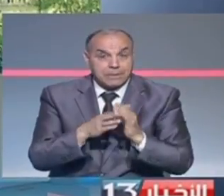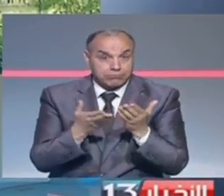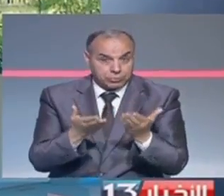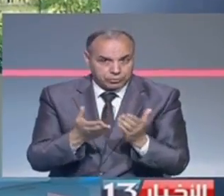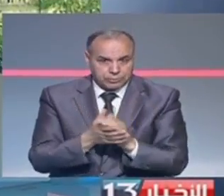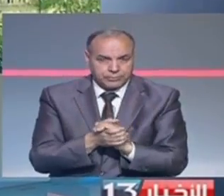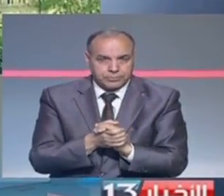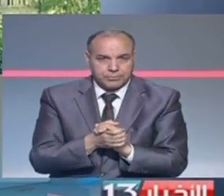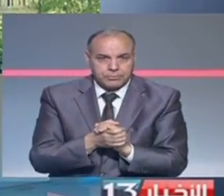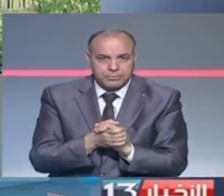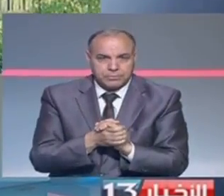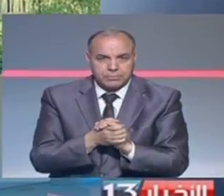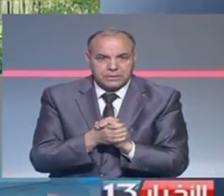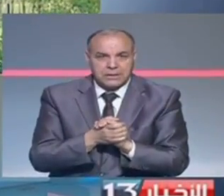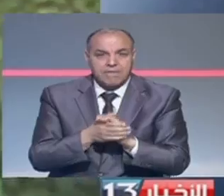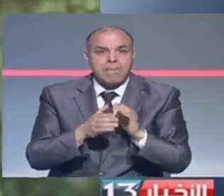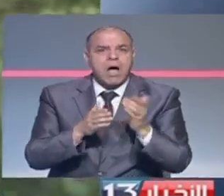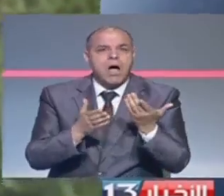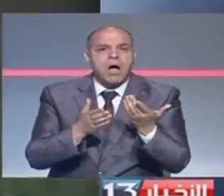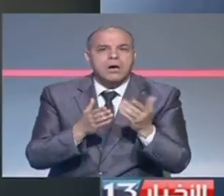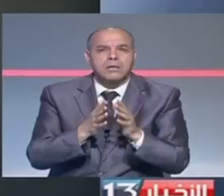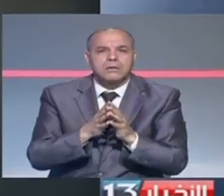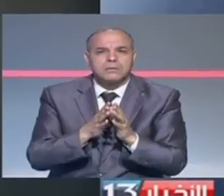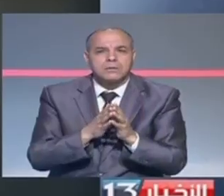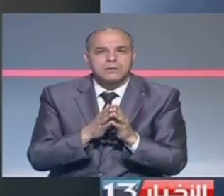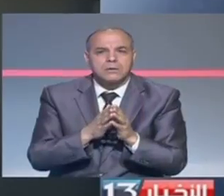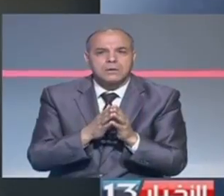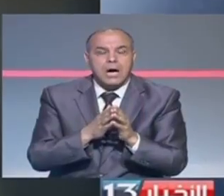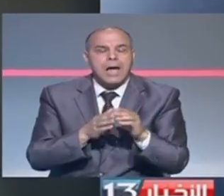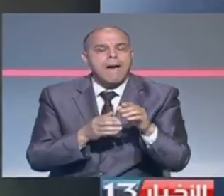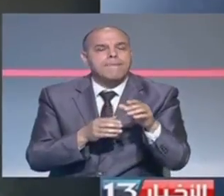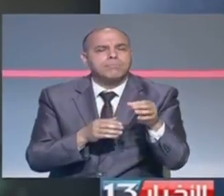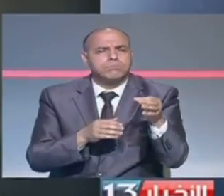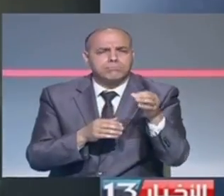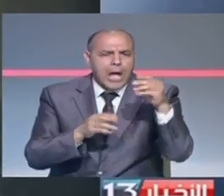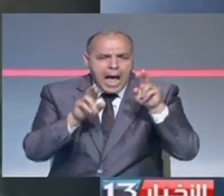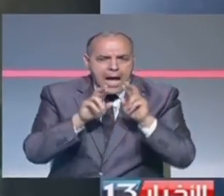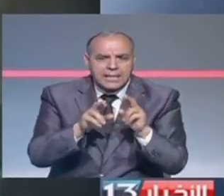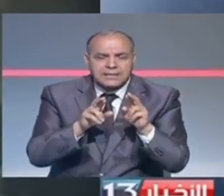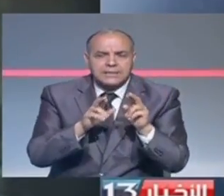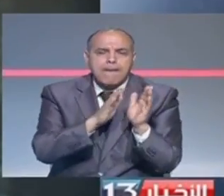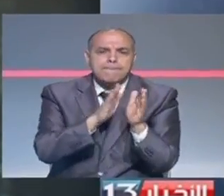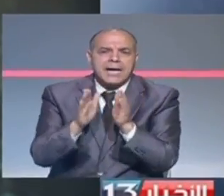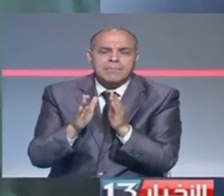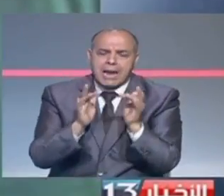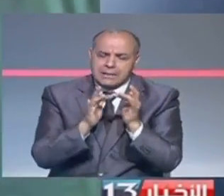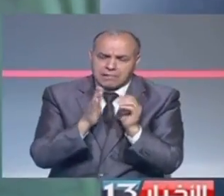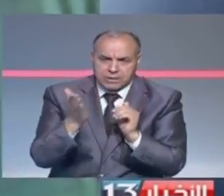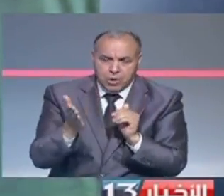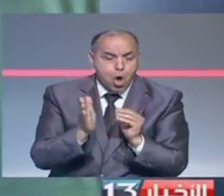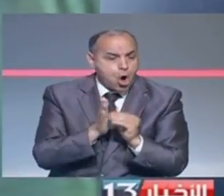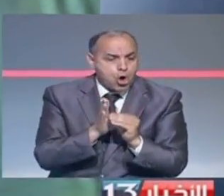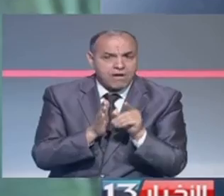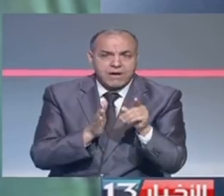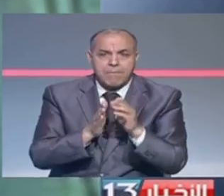اه في سوره على ال الموقع ال ال المكتبه على الانترنيت وكذلك